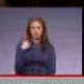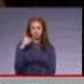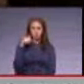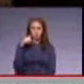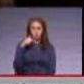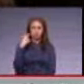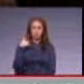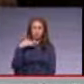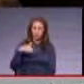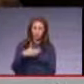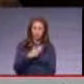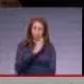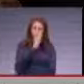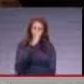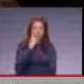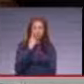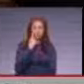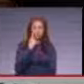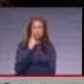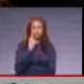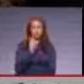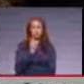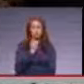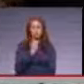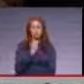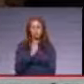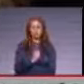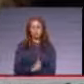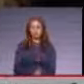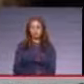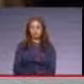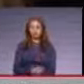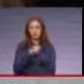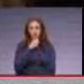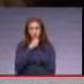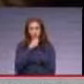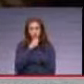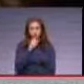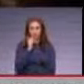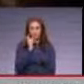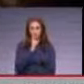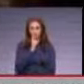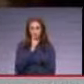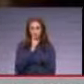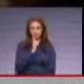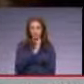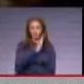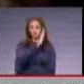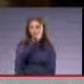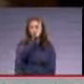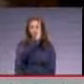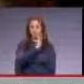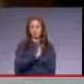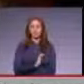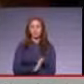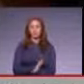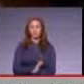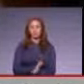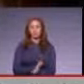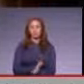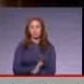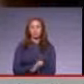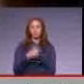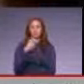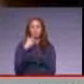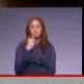ما انا لاحظت كده المره اللي فاتت حتى من الدوله والله ما فيش اعانات لا اجانب ولا عرب ولا اعانات من الدوله.